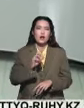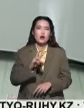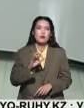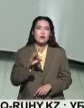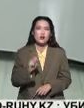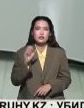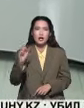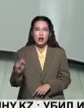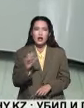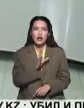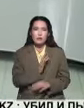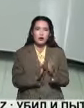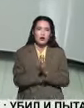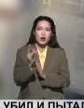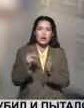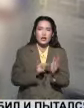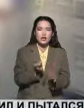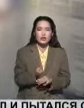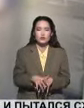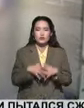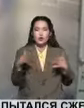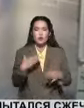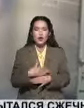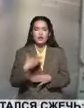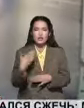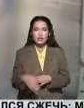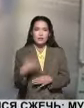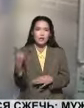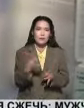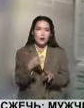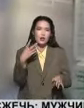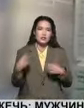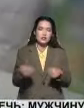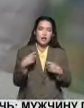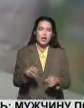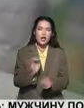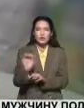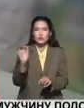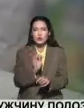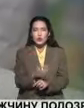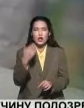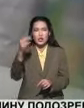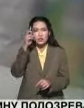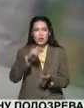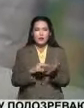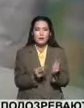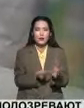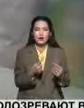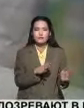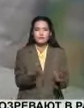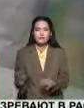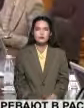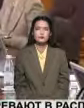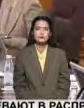Альназаровой, к беспричинному росту цен приводят слишком большие издержки, в первую очередь маркетинговые и логистические. Их ведомстве планирует